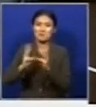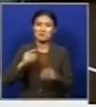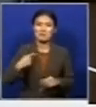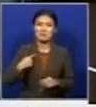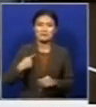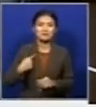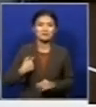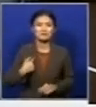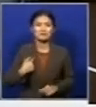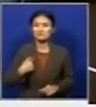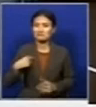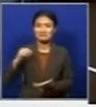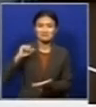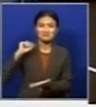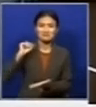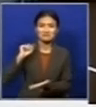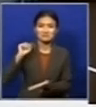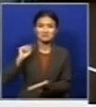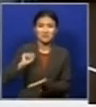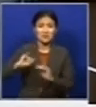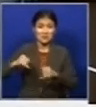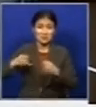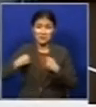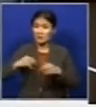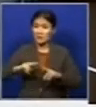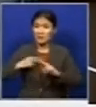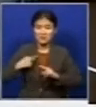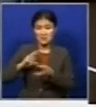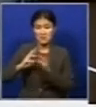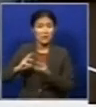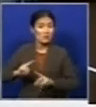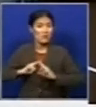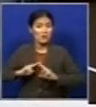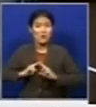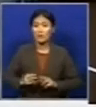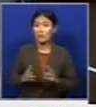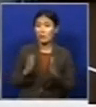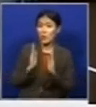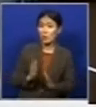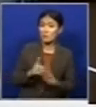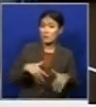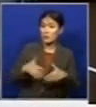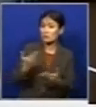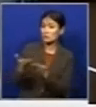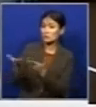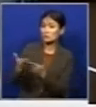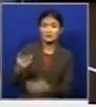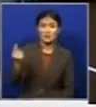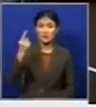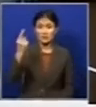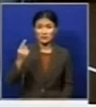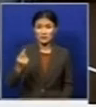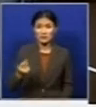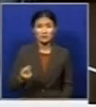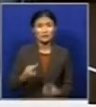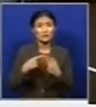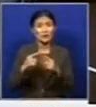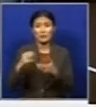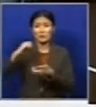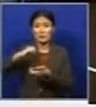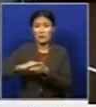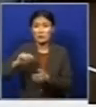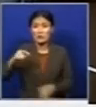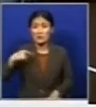าของสิทธิบัตรนะครับภาคประชาชนก็กังวลว่าข้อตกลงนี้จะห้ามไม่ให้เก็บเมล็ดพันธุ์สำหรับในการเพ